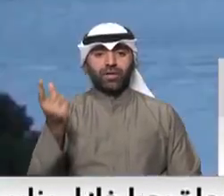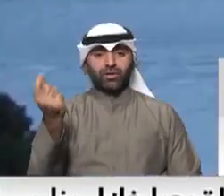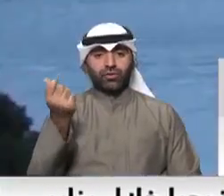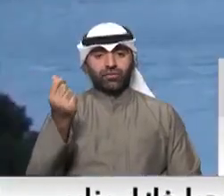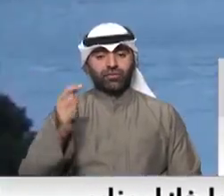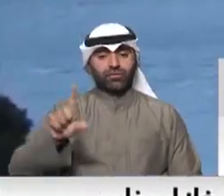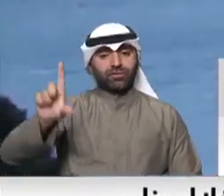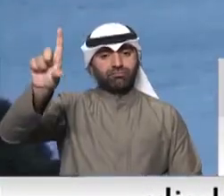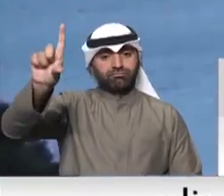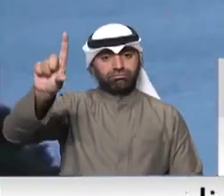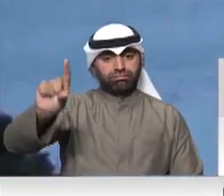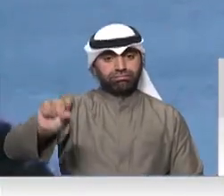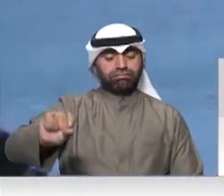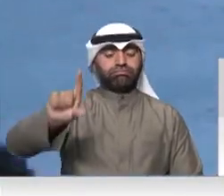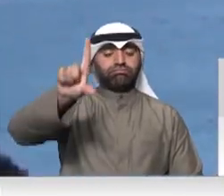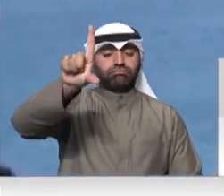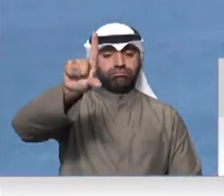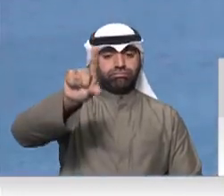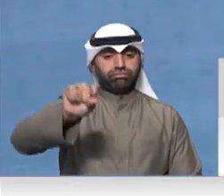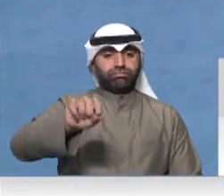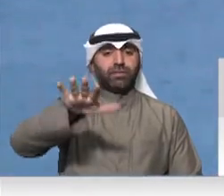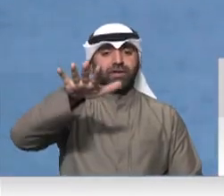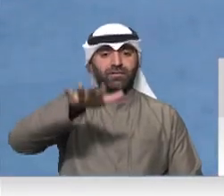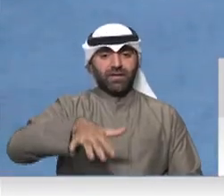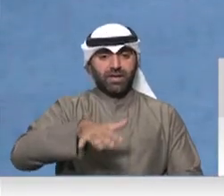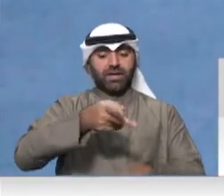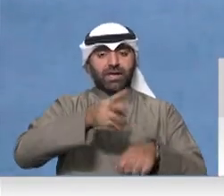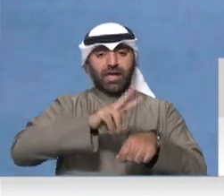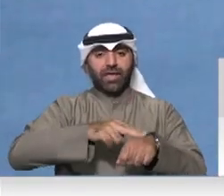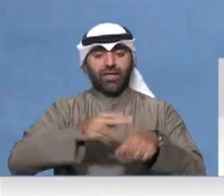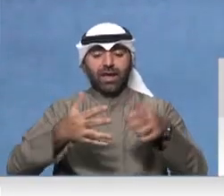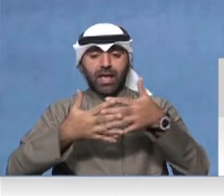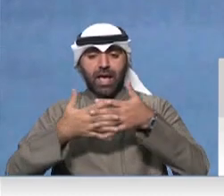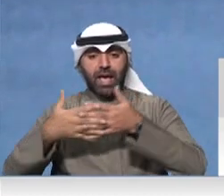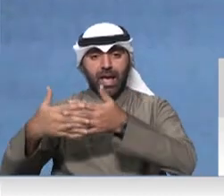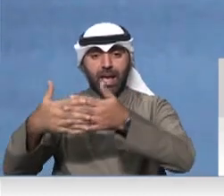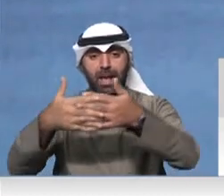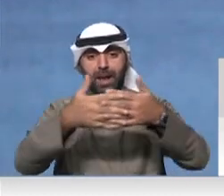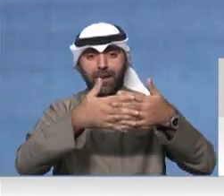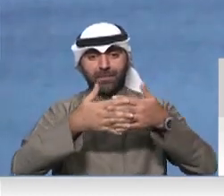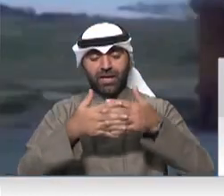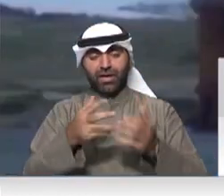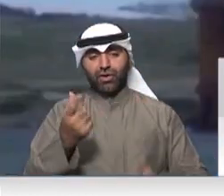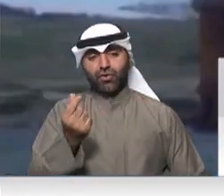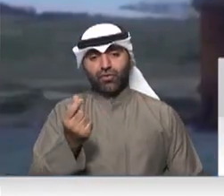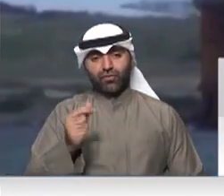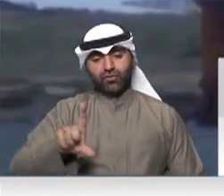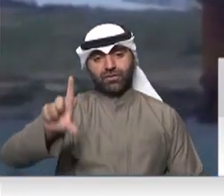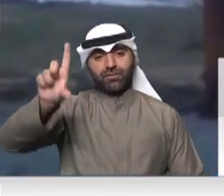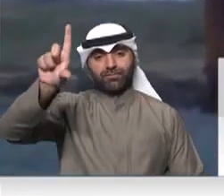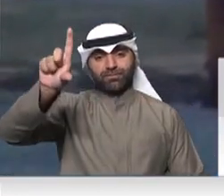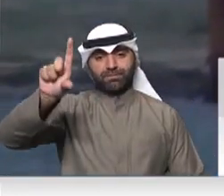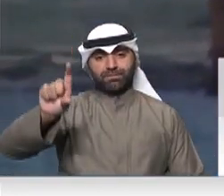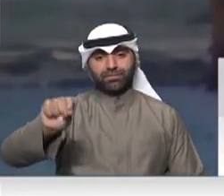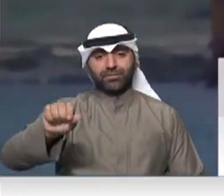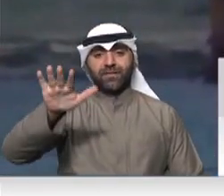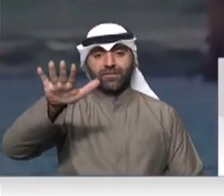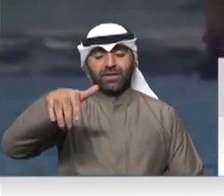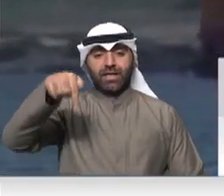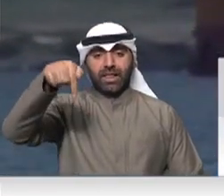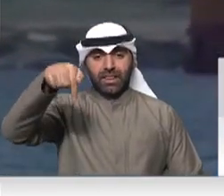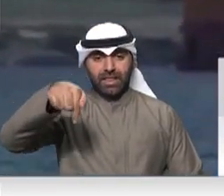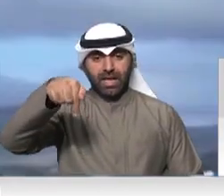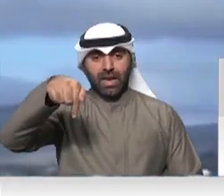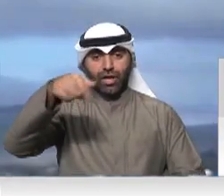بأن تزيد أنجولا إنتاجها بعد انسحابها من منظمة البلدان المصدرة للبترول أوبك، فإن الأسعار صعدت خلال